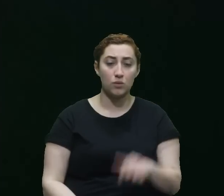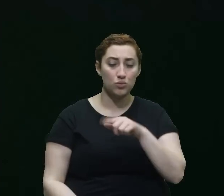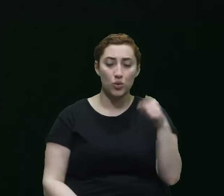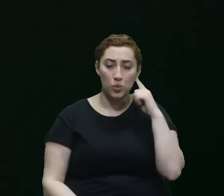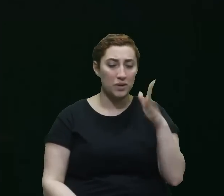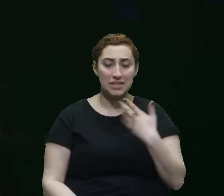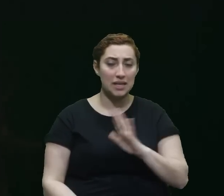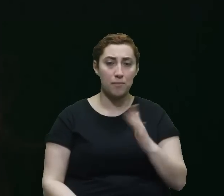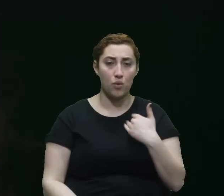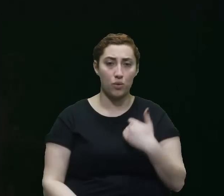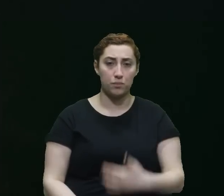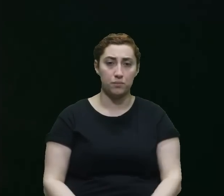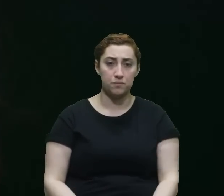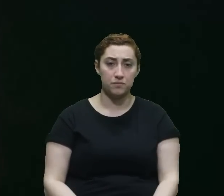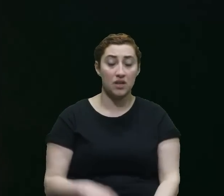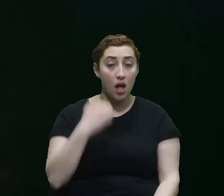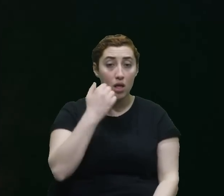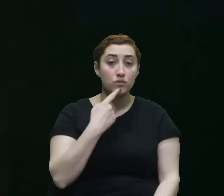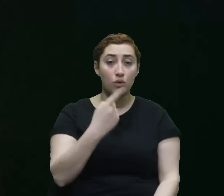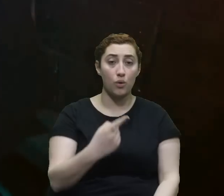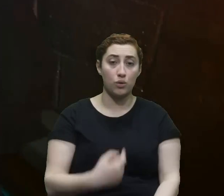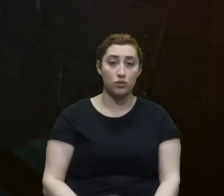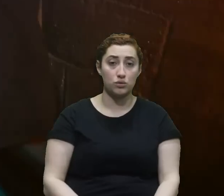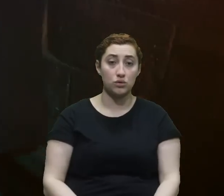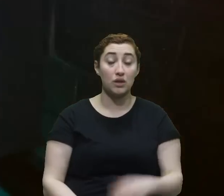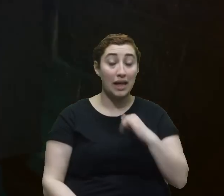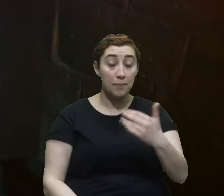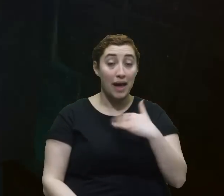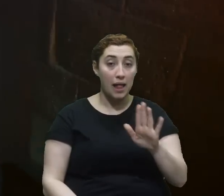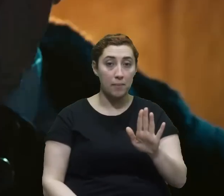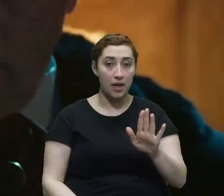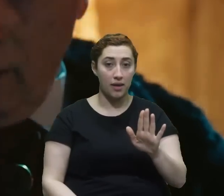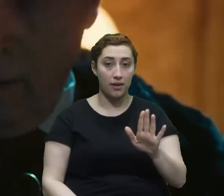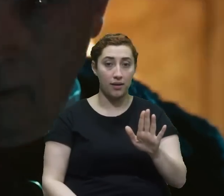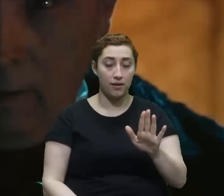Bunları duymak istemiyorum. Yalan söylüyorsun. Yaklaşma bana.